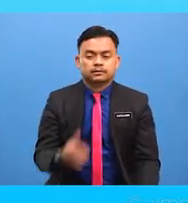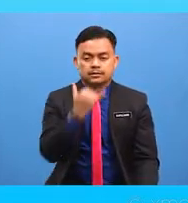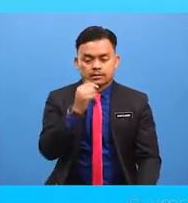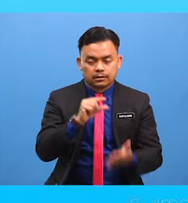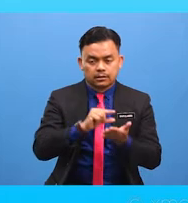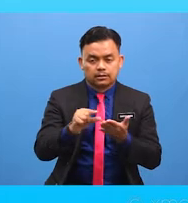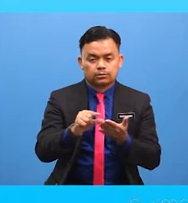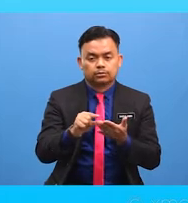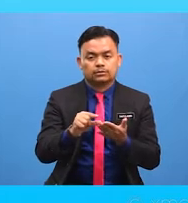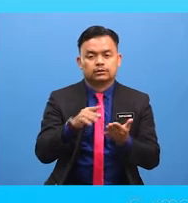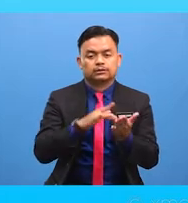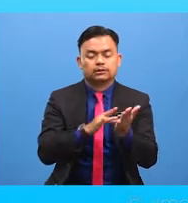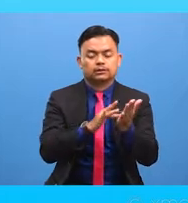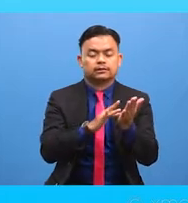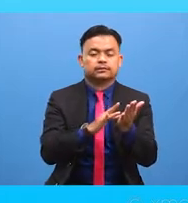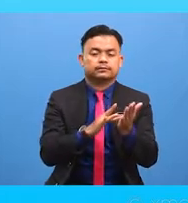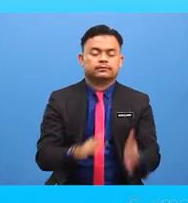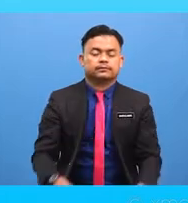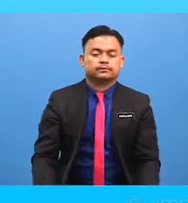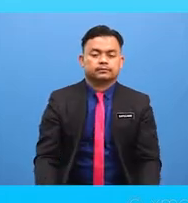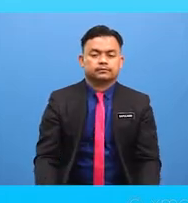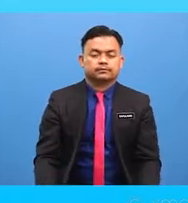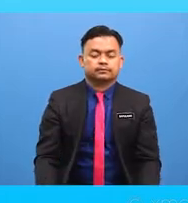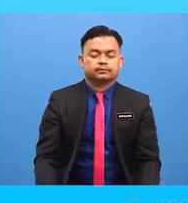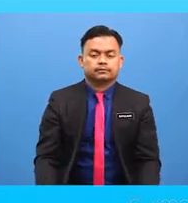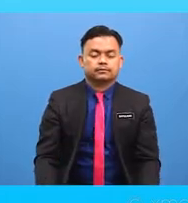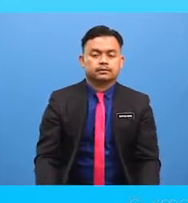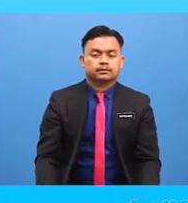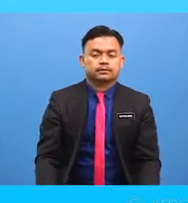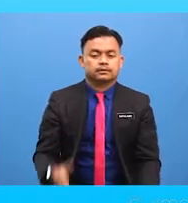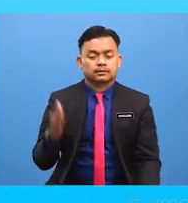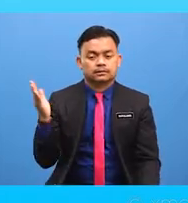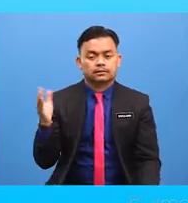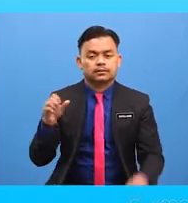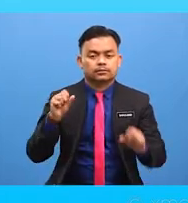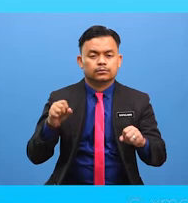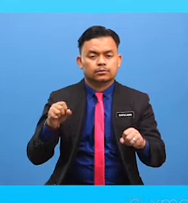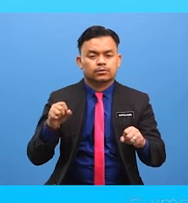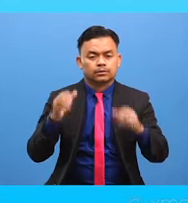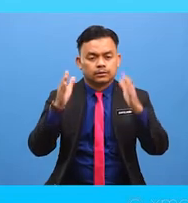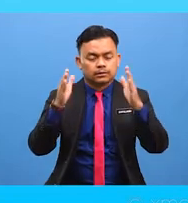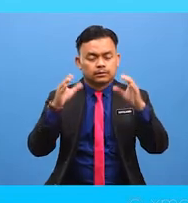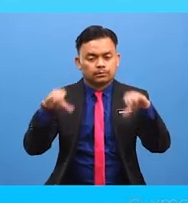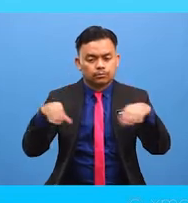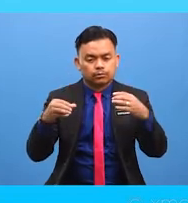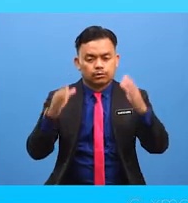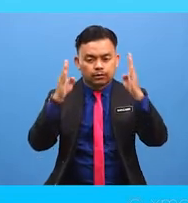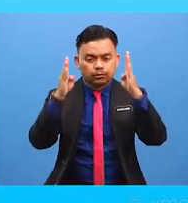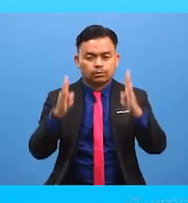dadah. Bahan kimia ini boleh menyebabkan seseorang berhayal dan